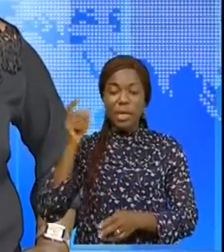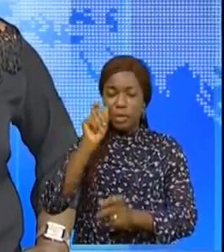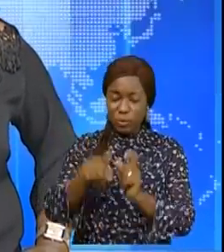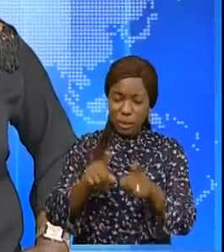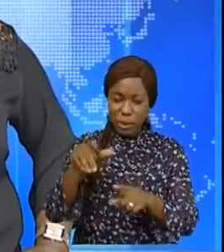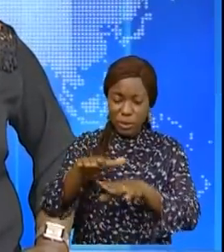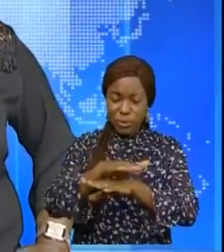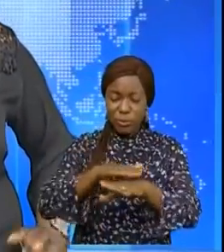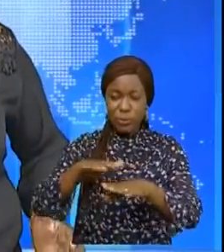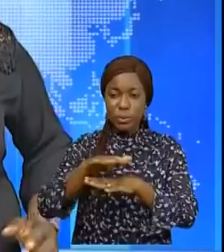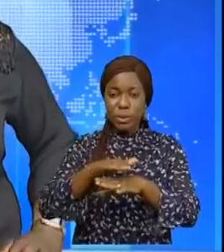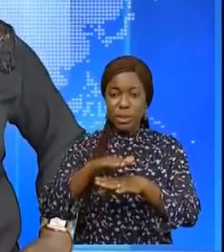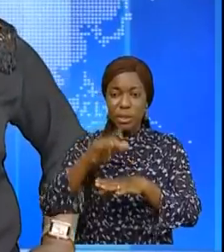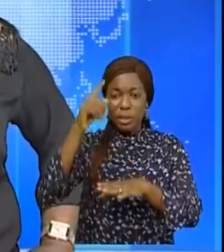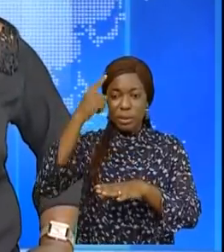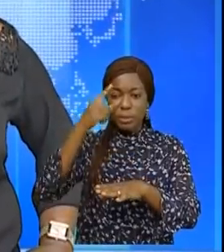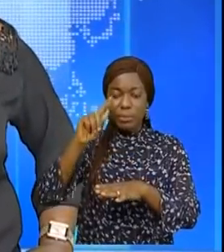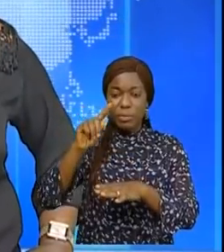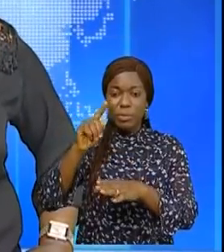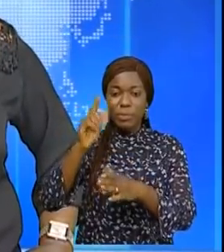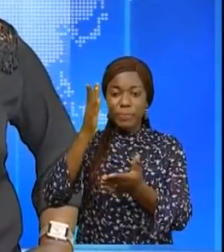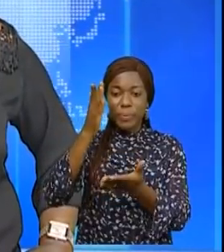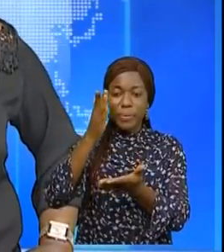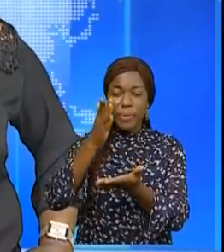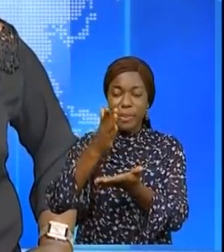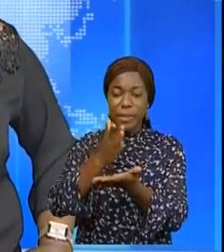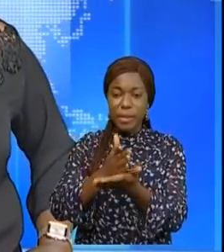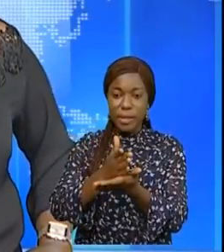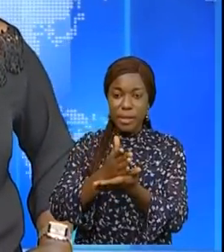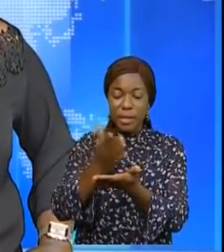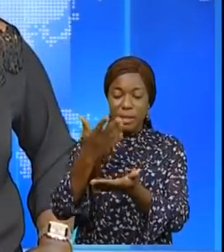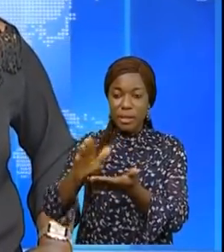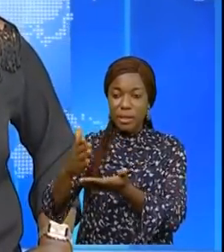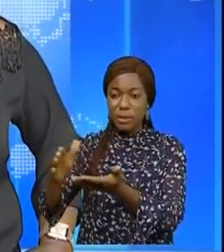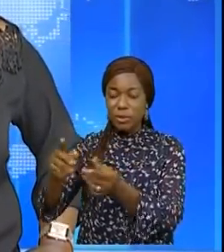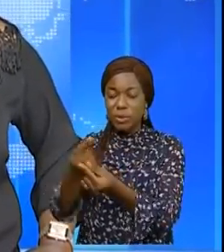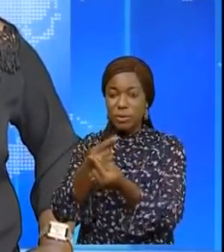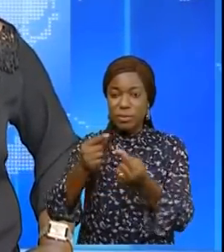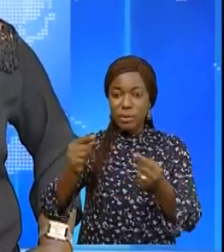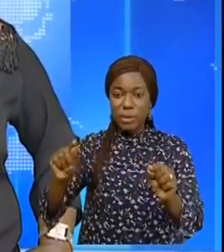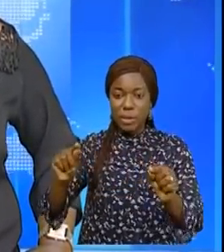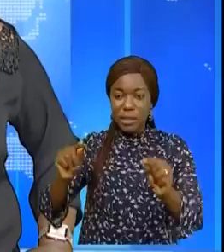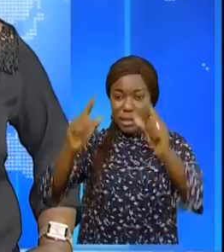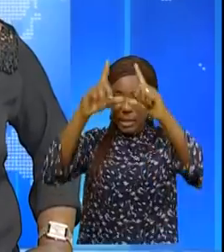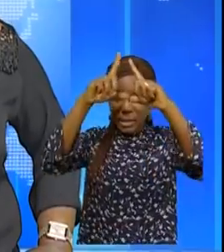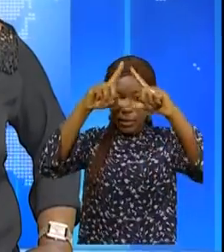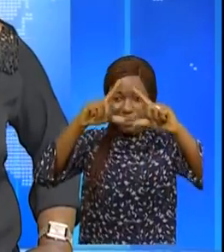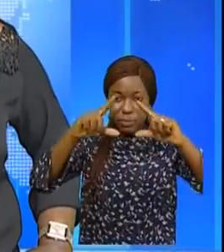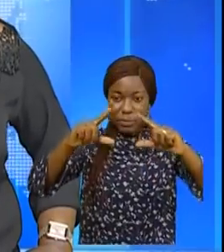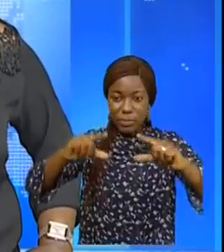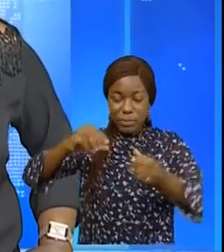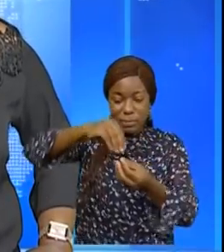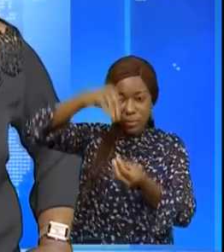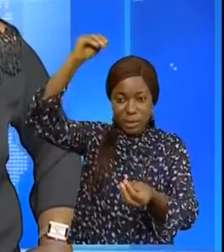sur la rupture du stock à la campagne de distribution gratuite des moustiquaires imprégnés d'insecticides